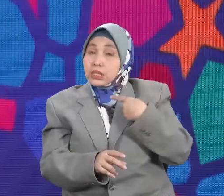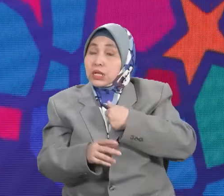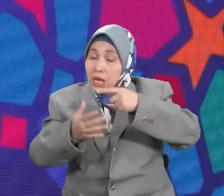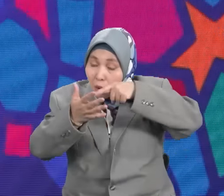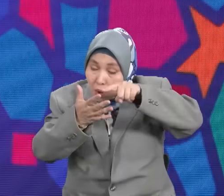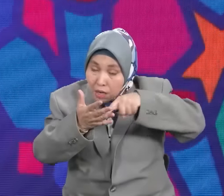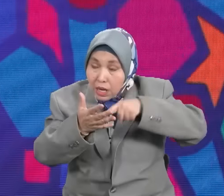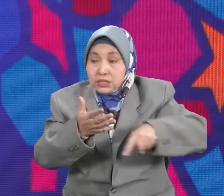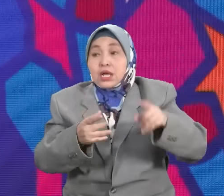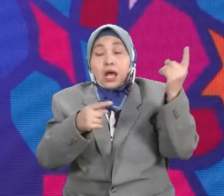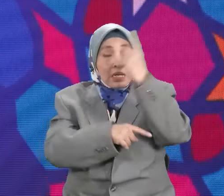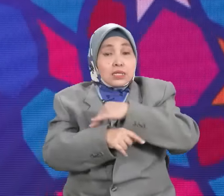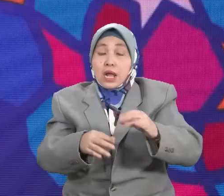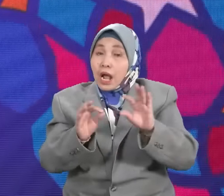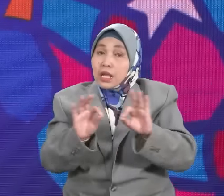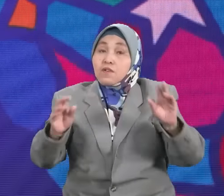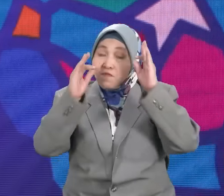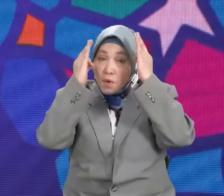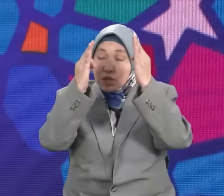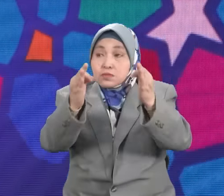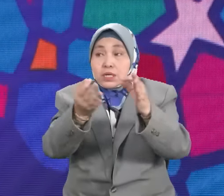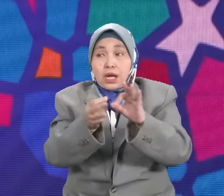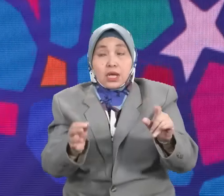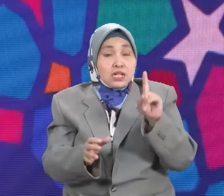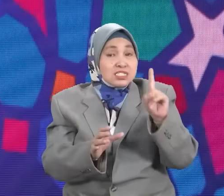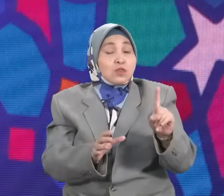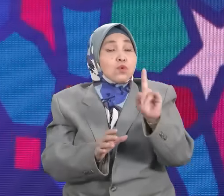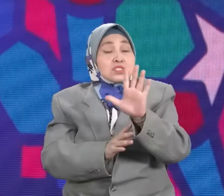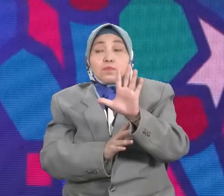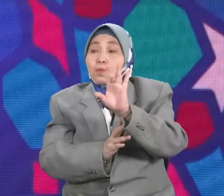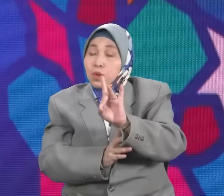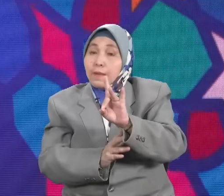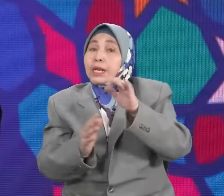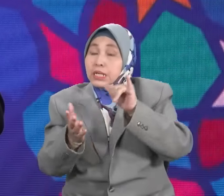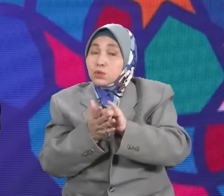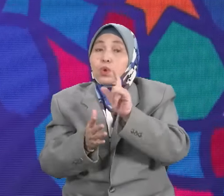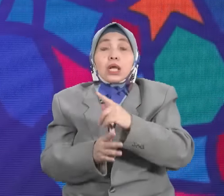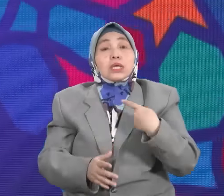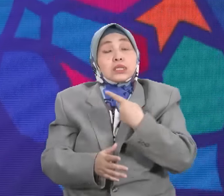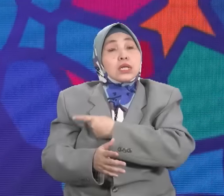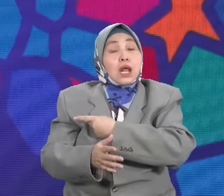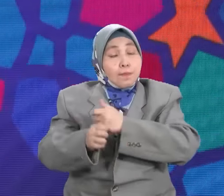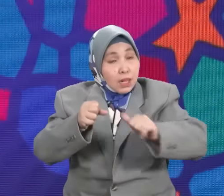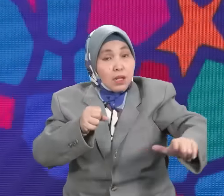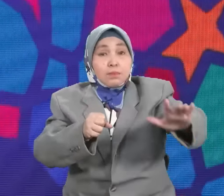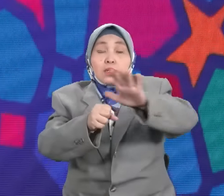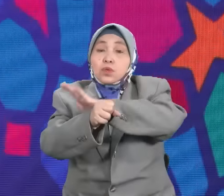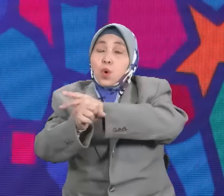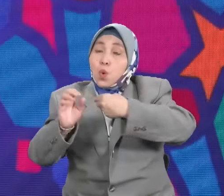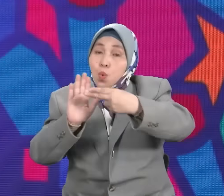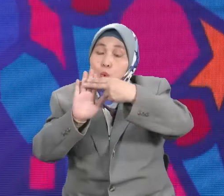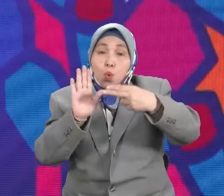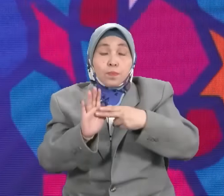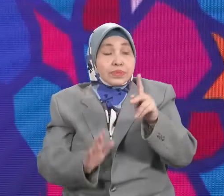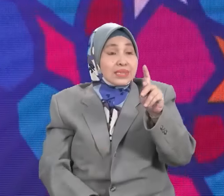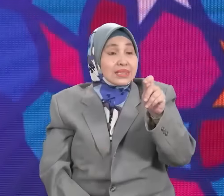ini ayat fokus kita pada ayat 158 yaitulah kita menyempurnakan hukum tasydid